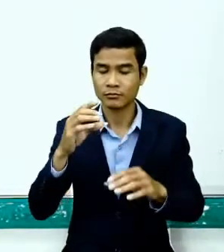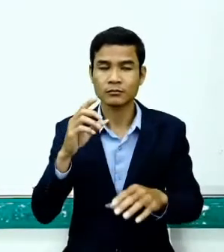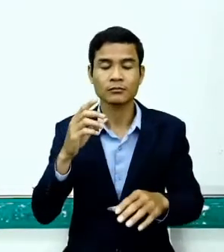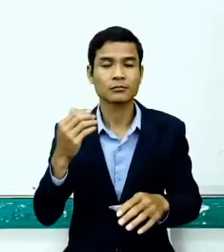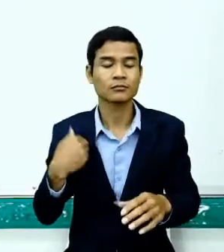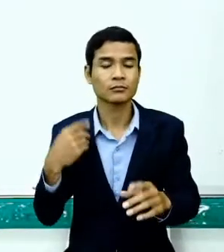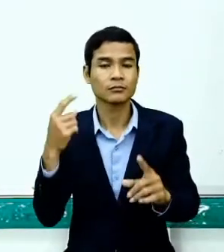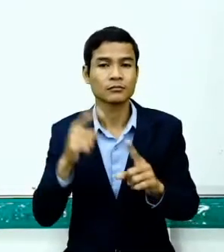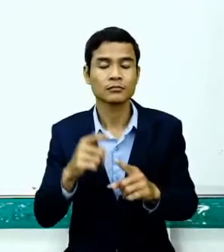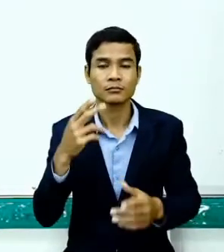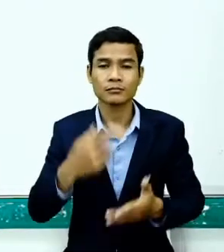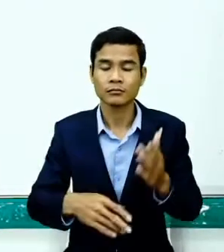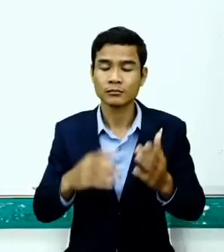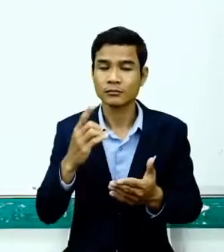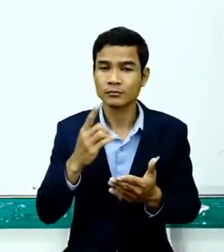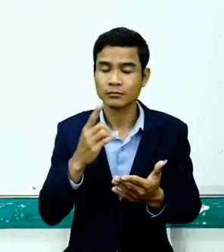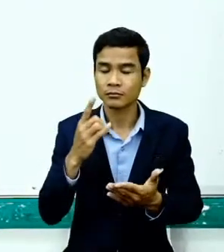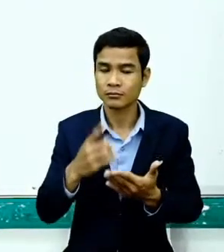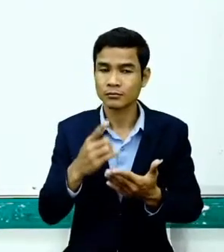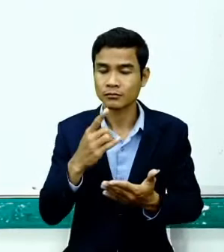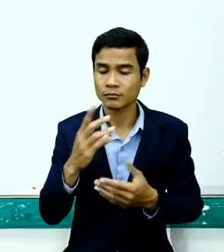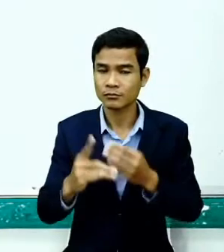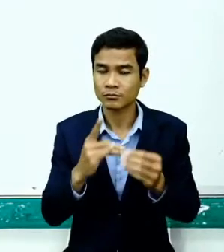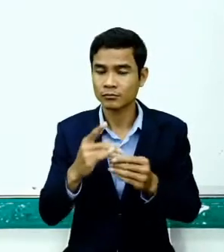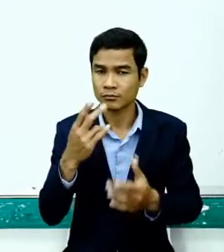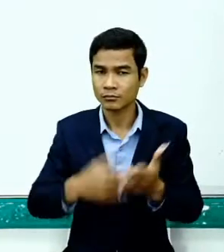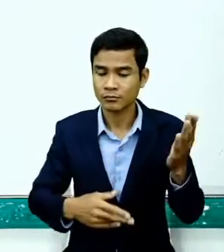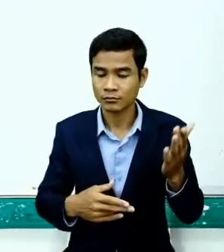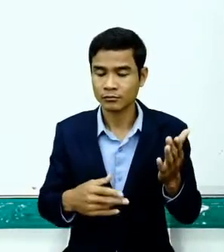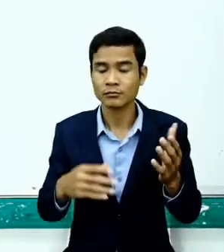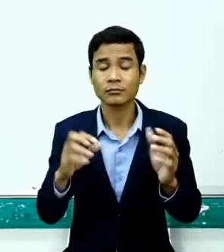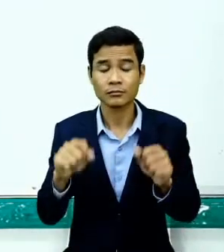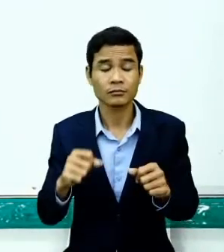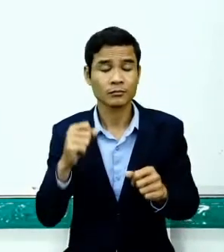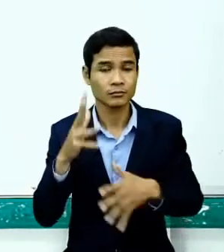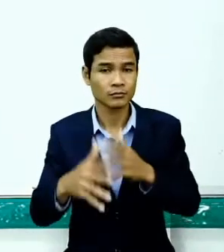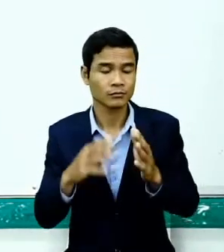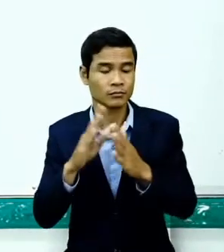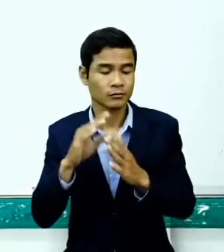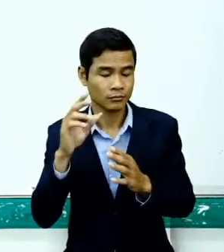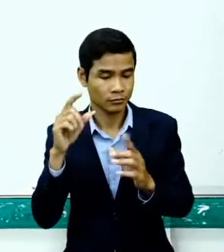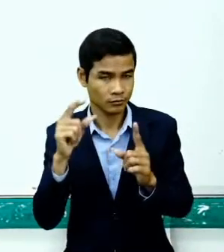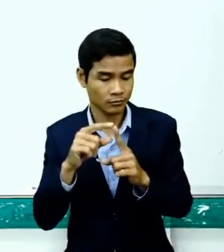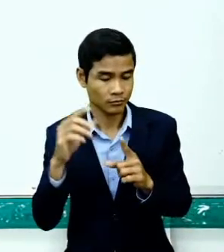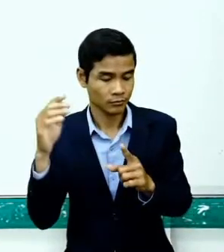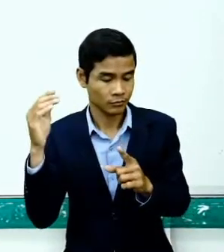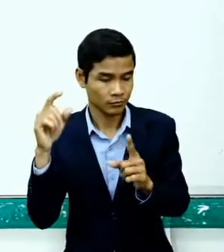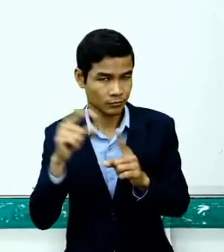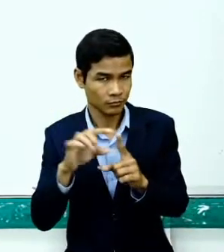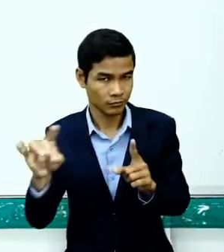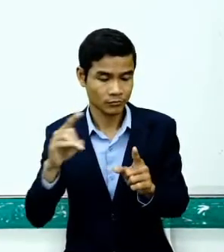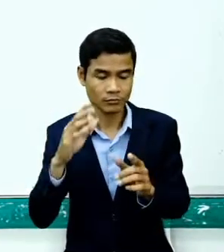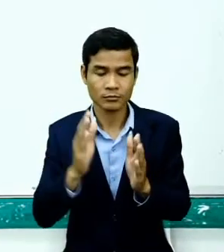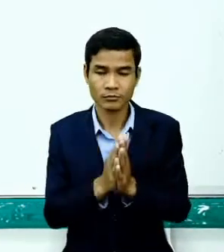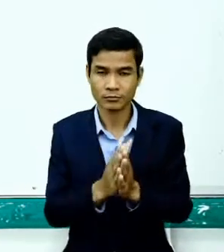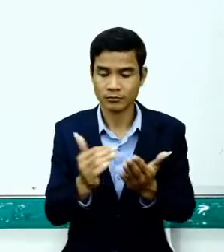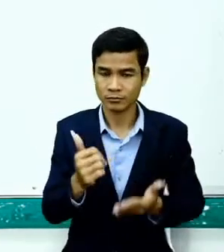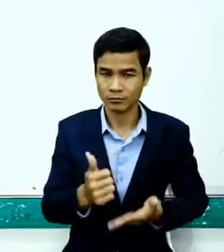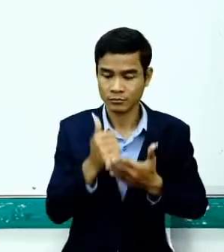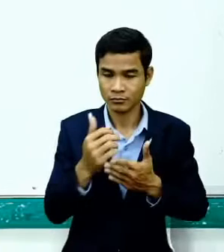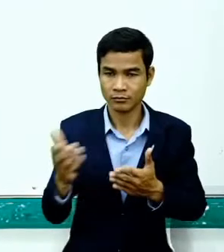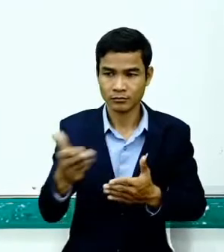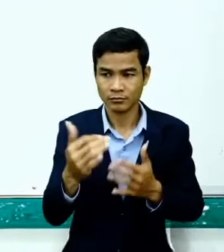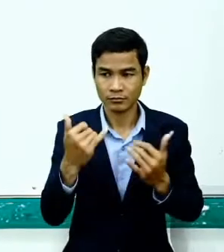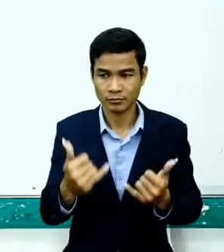ននឹងយើងលេងល្បែងចម្រៀងផ្ទះដែរនេះចាគឺការអានគឺការអានផ្ទៀងនៅក្នុងសិភើជំនួយឥឡូវនេះអ្នកគ្រូនំកូ